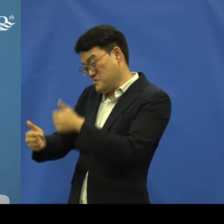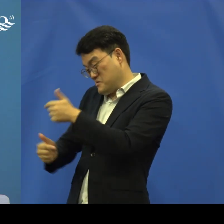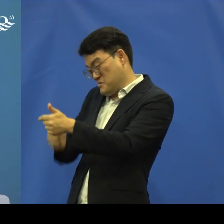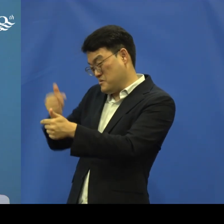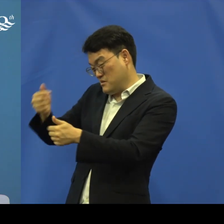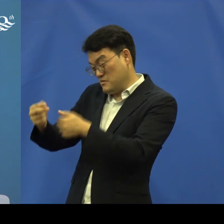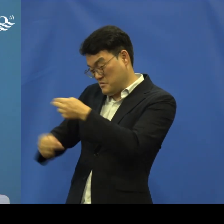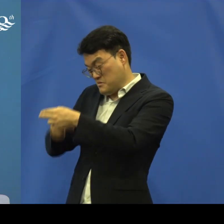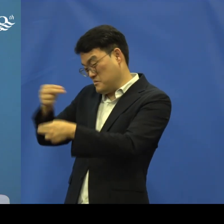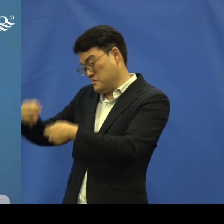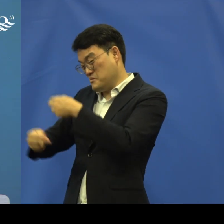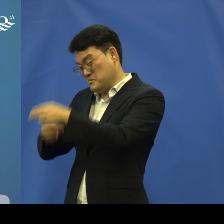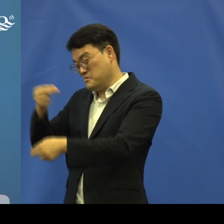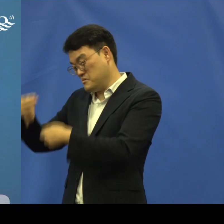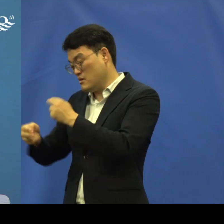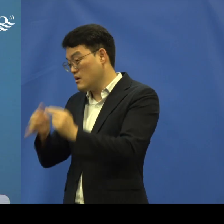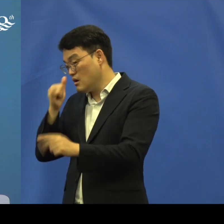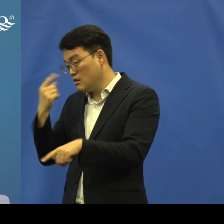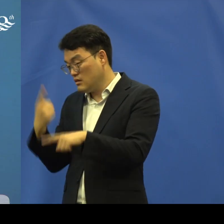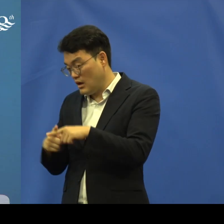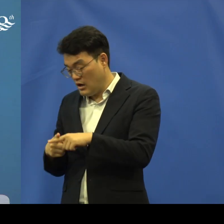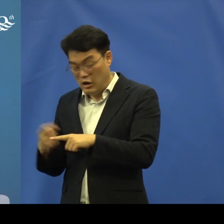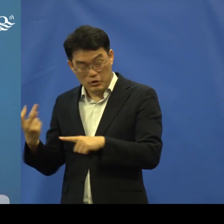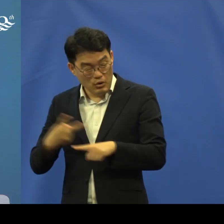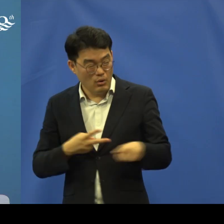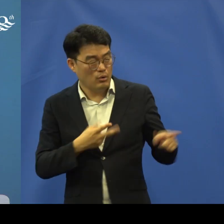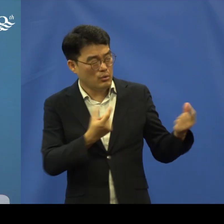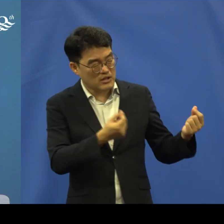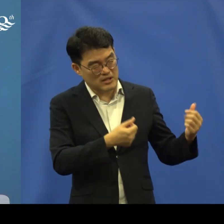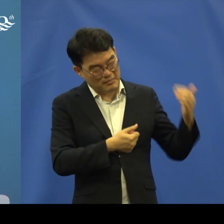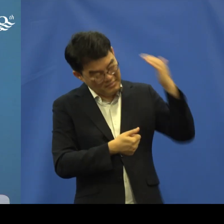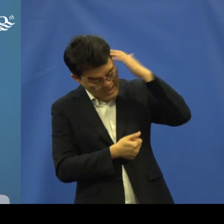그러나 흐지부지하게 다 끝이 나고 말이에요. 시작은 누구나 해요.